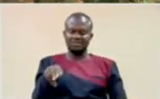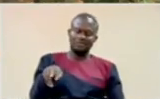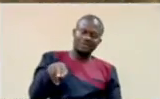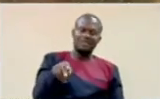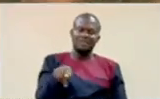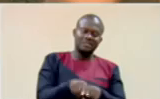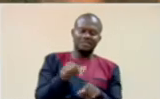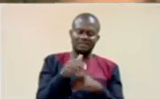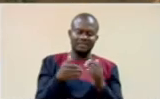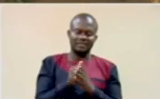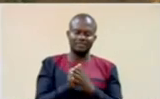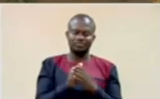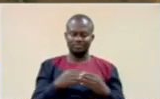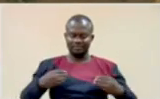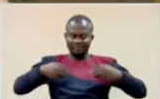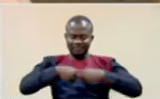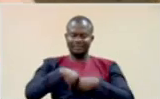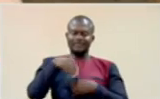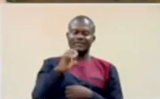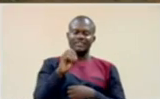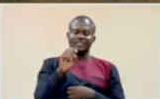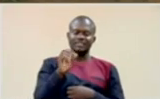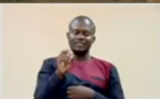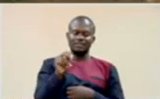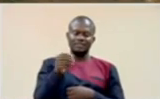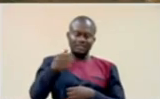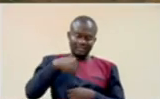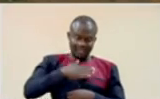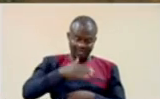nk'abandi bose twambaraga imyenda ya cotton kwe niyonzi